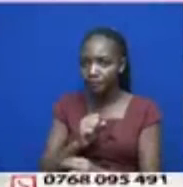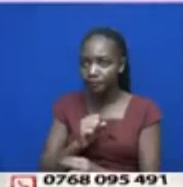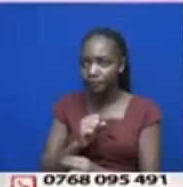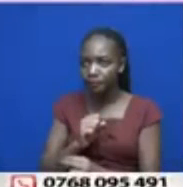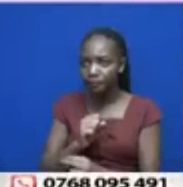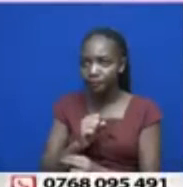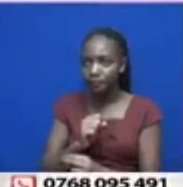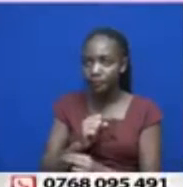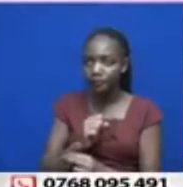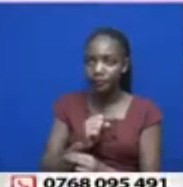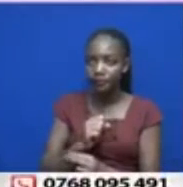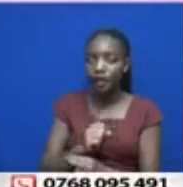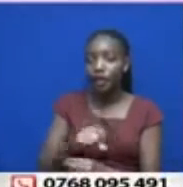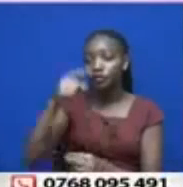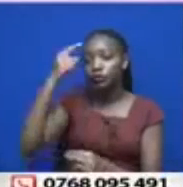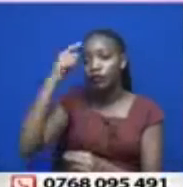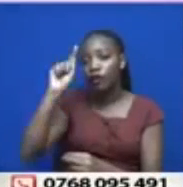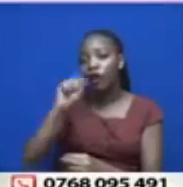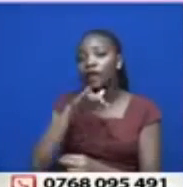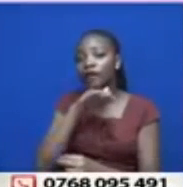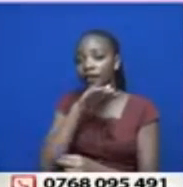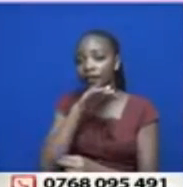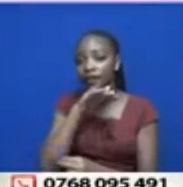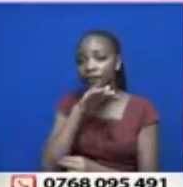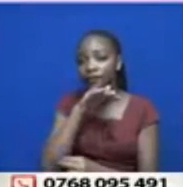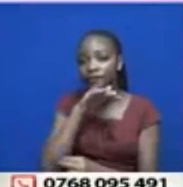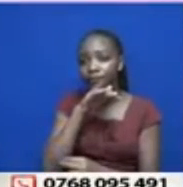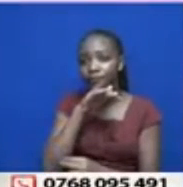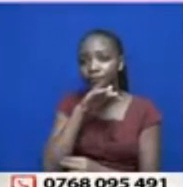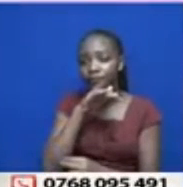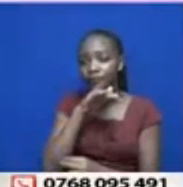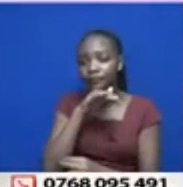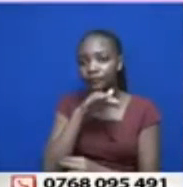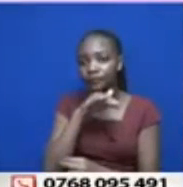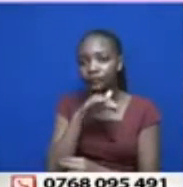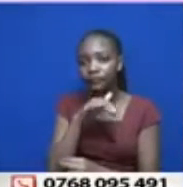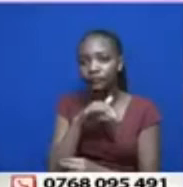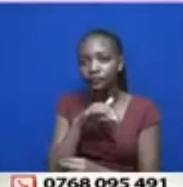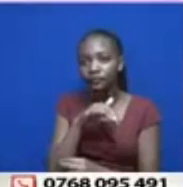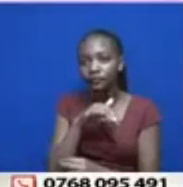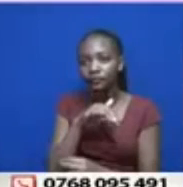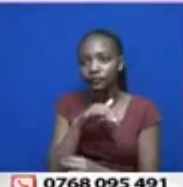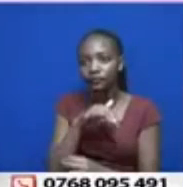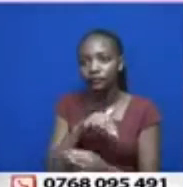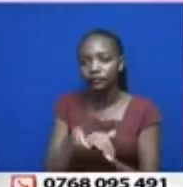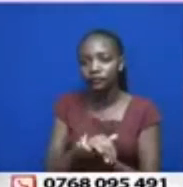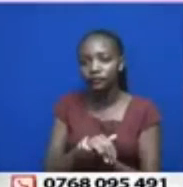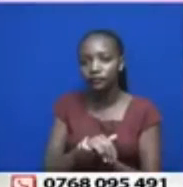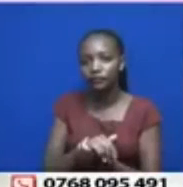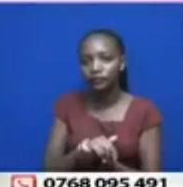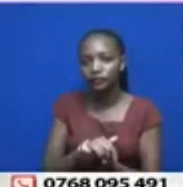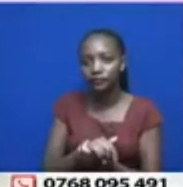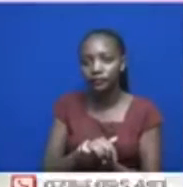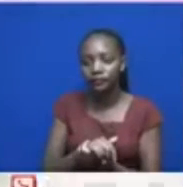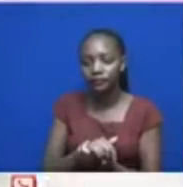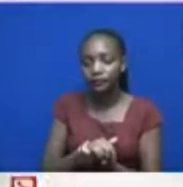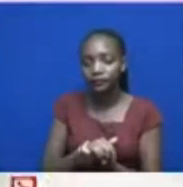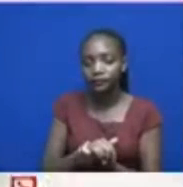Raila Odinga, mm-hmm, is that it may be a bag of political fortunes, no, or a bag of political miseries.